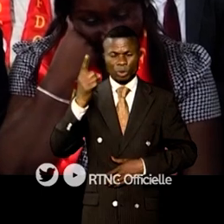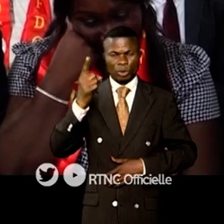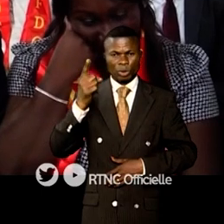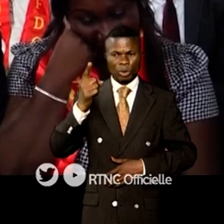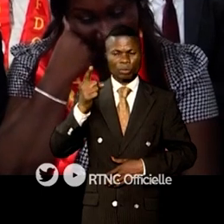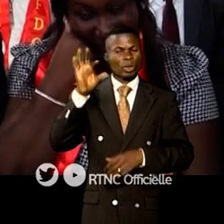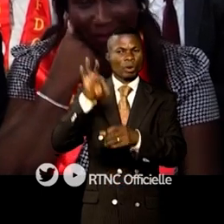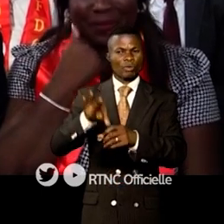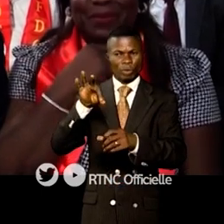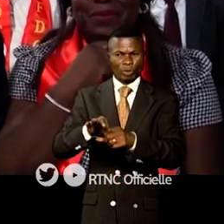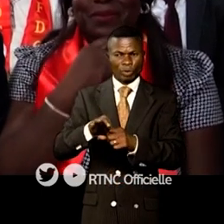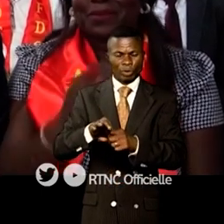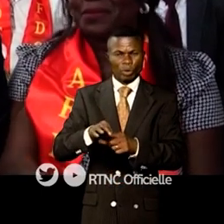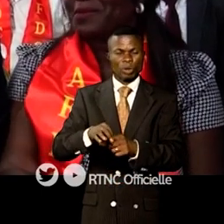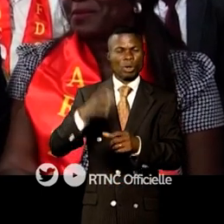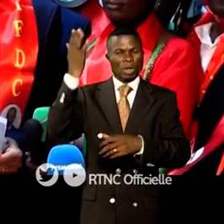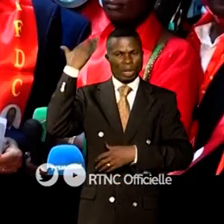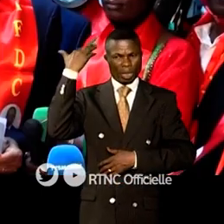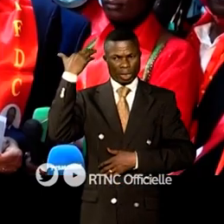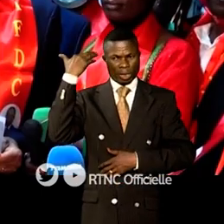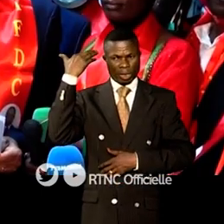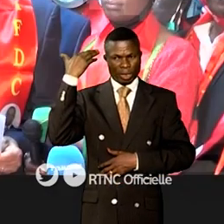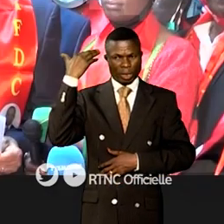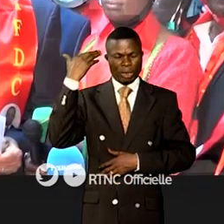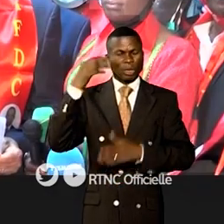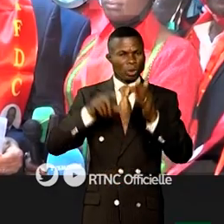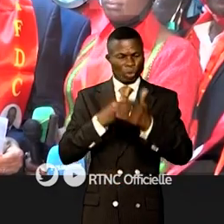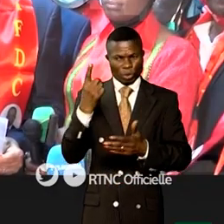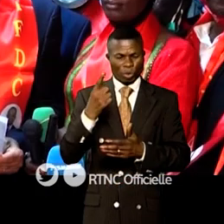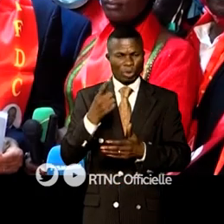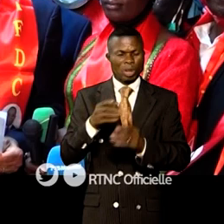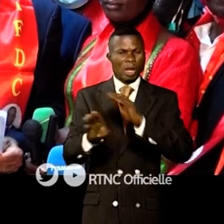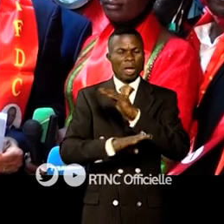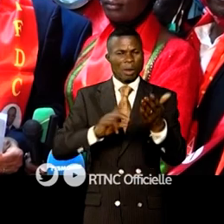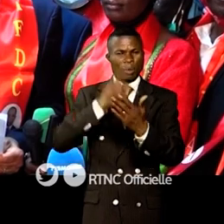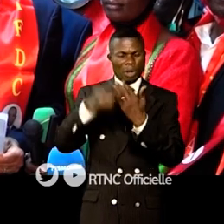été élu au suffrage universel direct sur base d'un